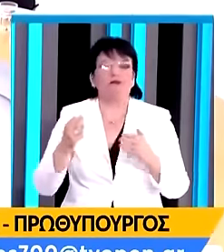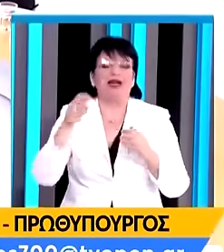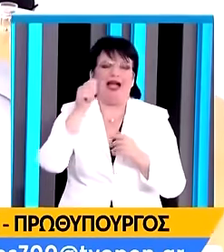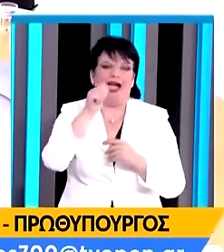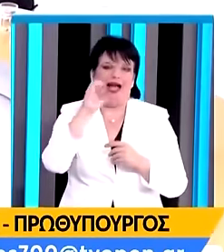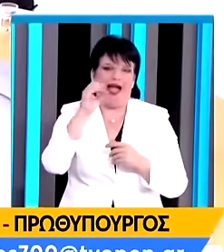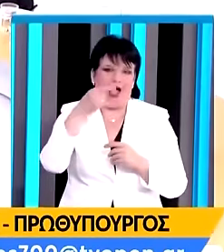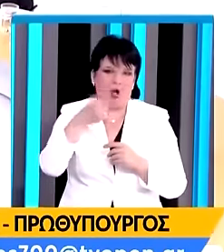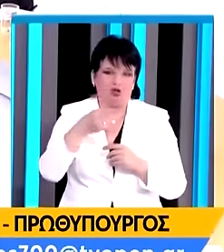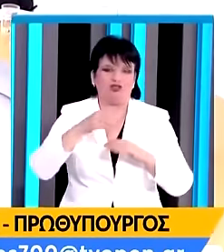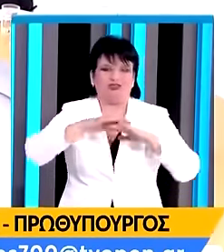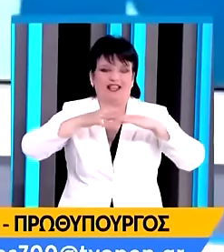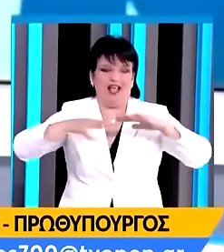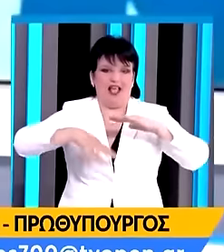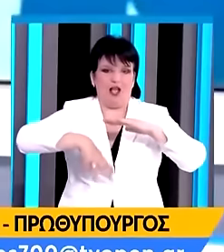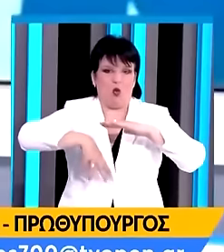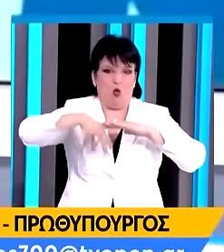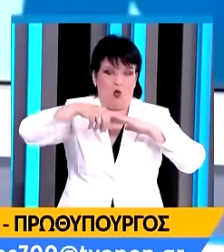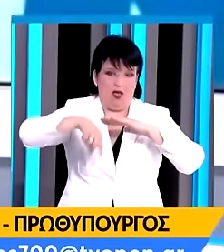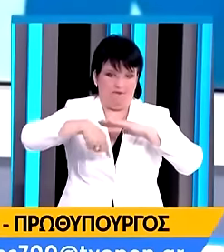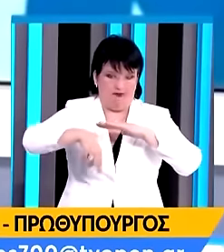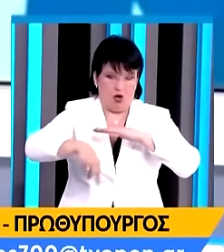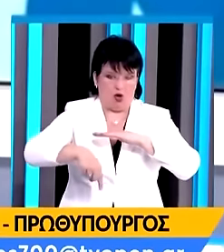δεν αμφισβητείται, ότι θες δίκιο.